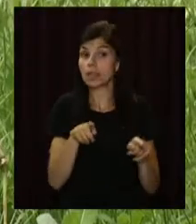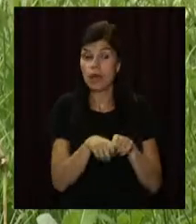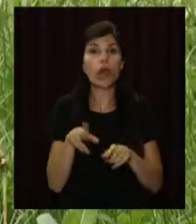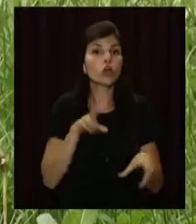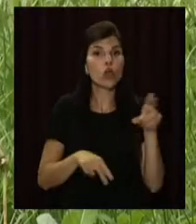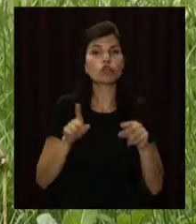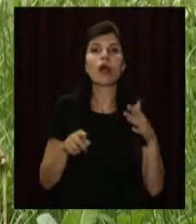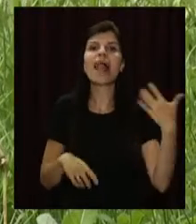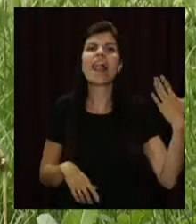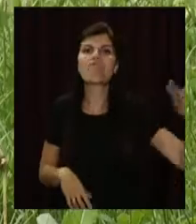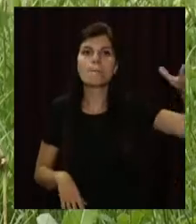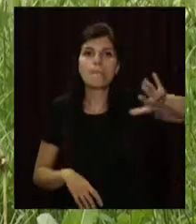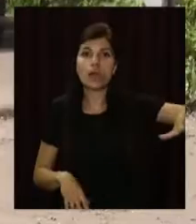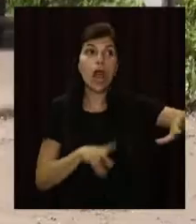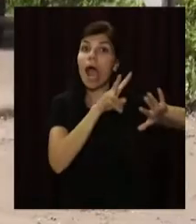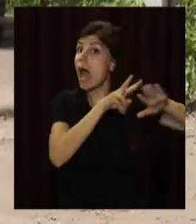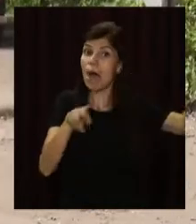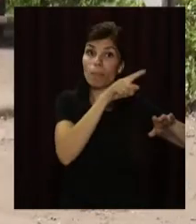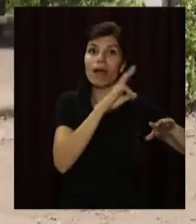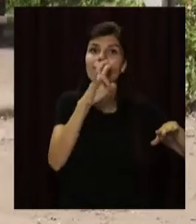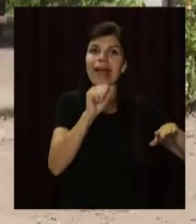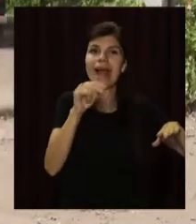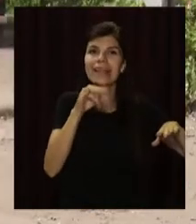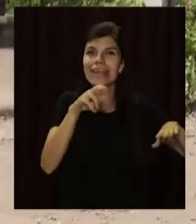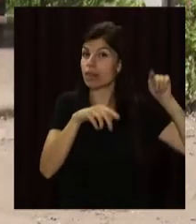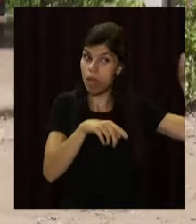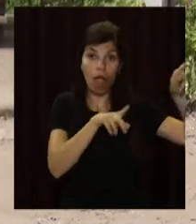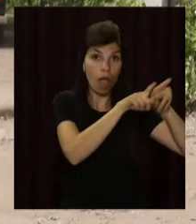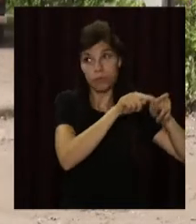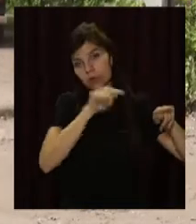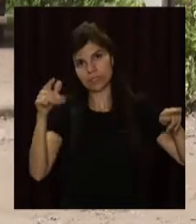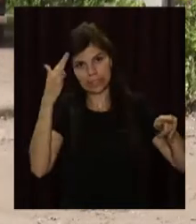на лівобережжі Кам'янського. Галина Ізмайлова, Василь Самовар, Open News, телеканал «Відкритий».